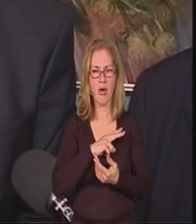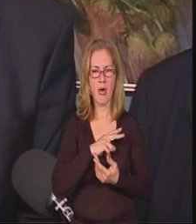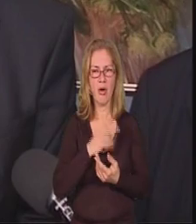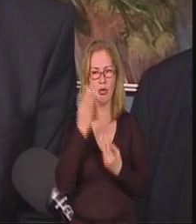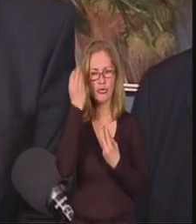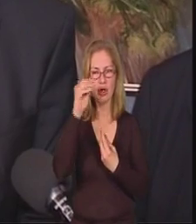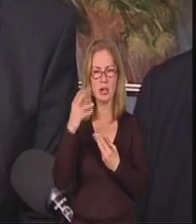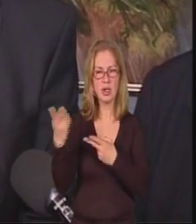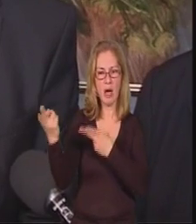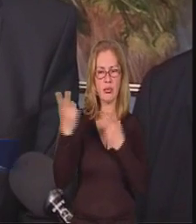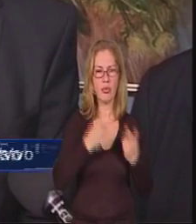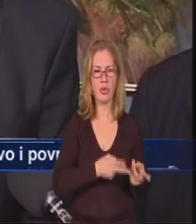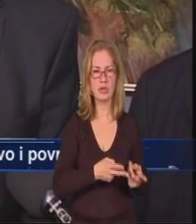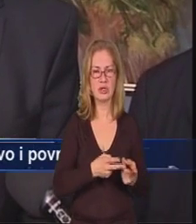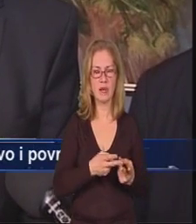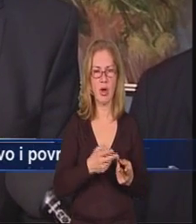gospođu